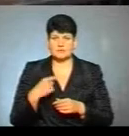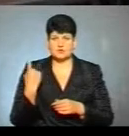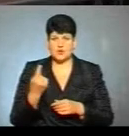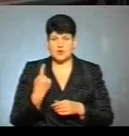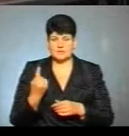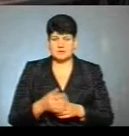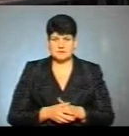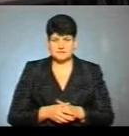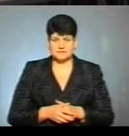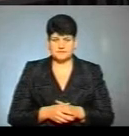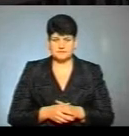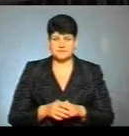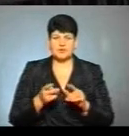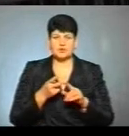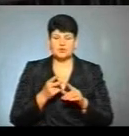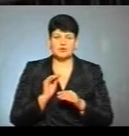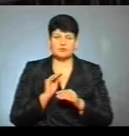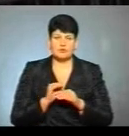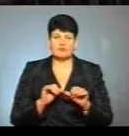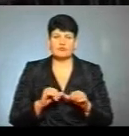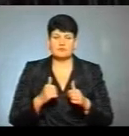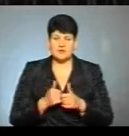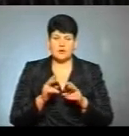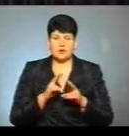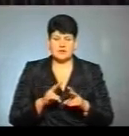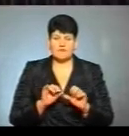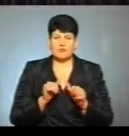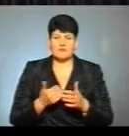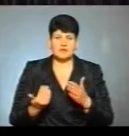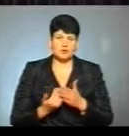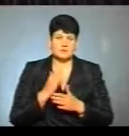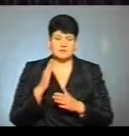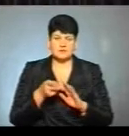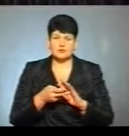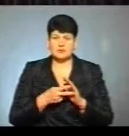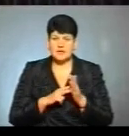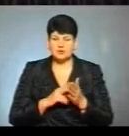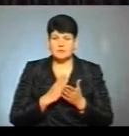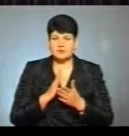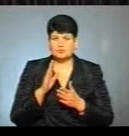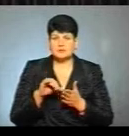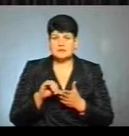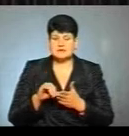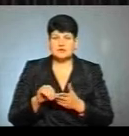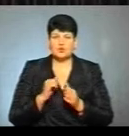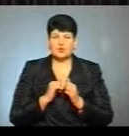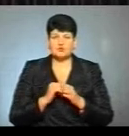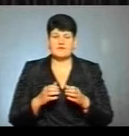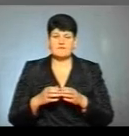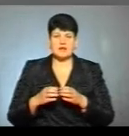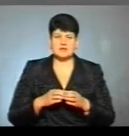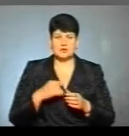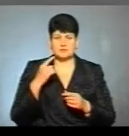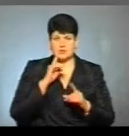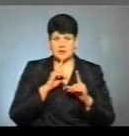області. Друге доповнення. В комісії, яка розглядає формування нового перспективного плану, мають бути представники від кожної фракції